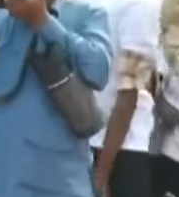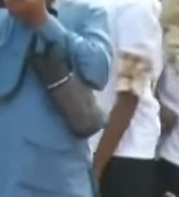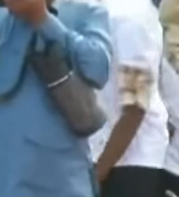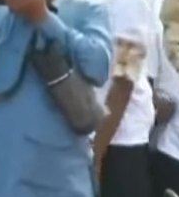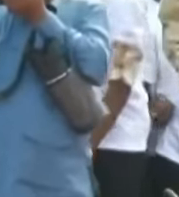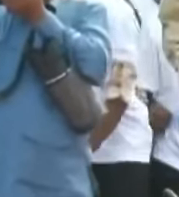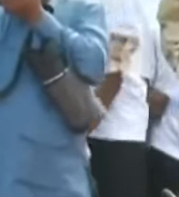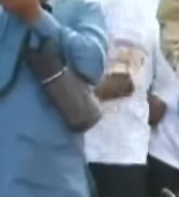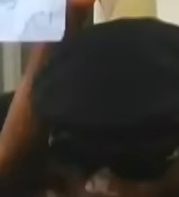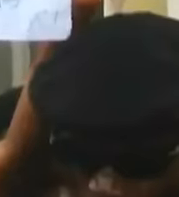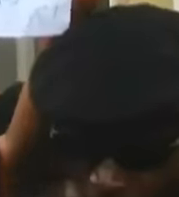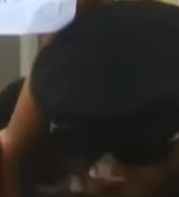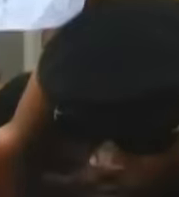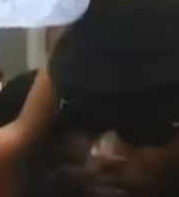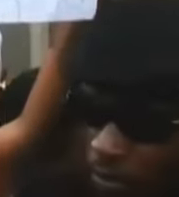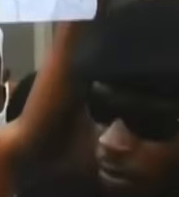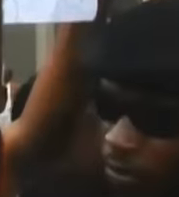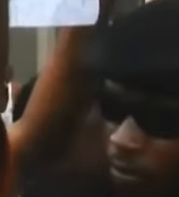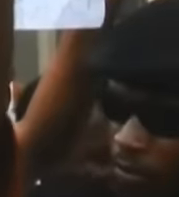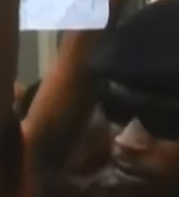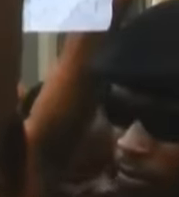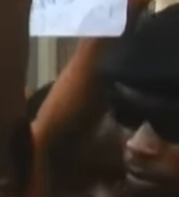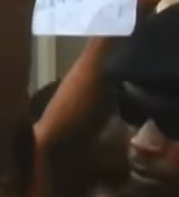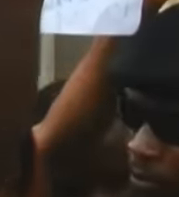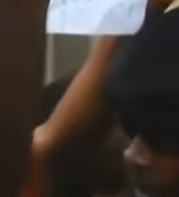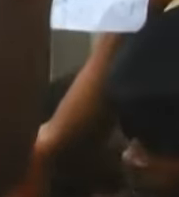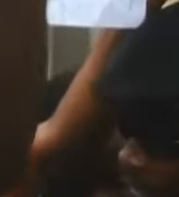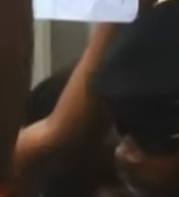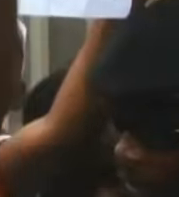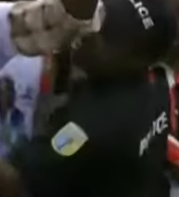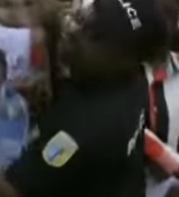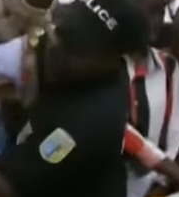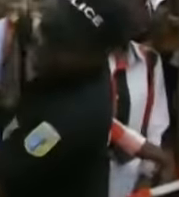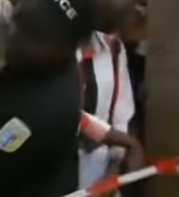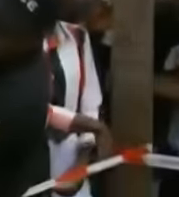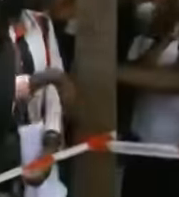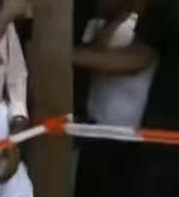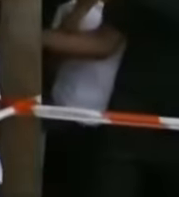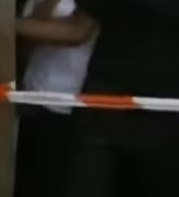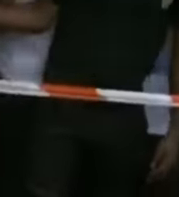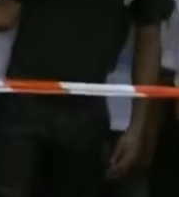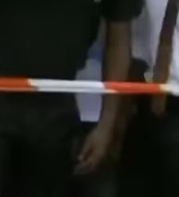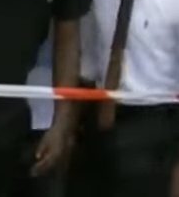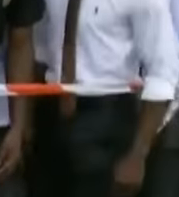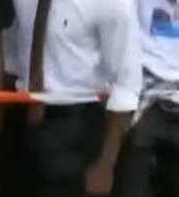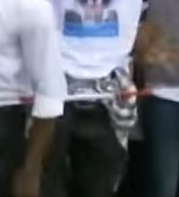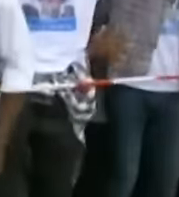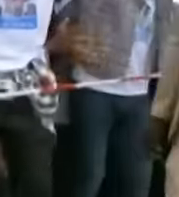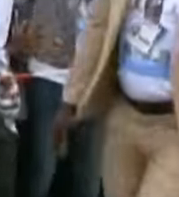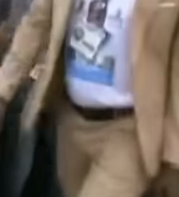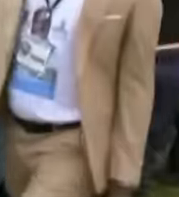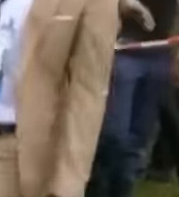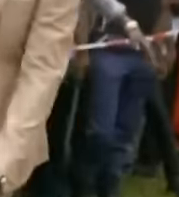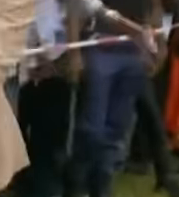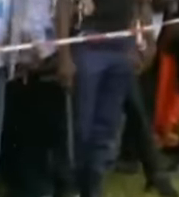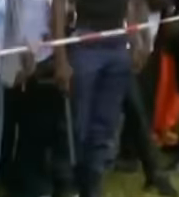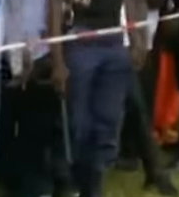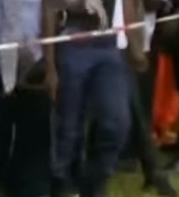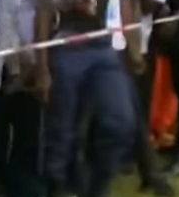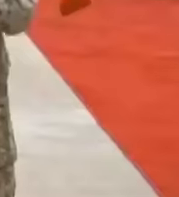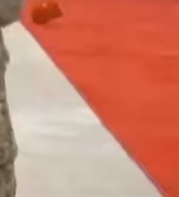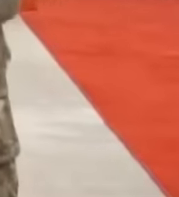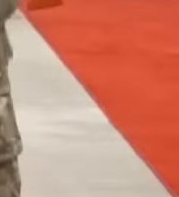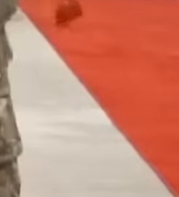Ils n'ont pas manqué d'exprimer leur joie incommensurable. Quoi de plus normal? Au regard des conditions déplorables avec lesquelles